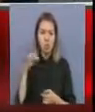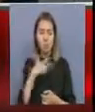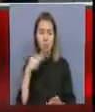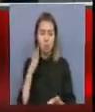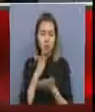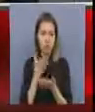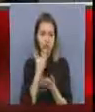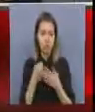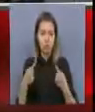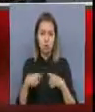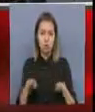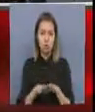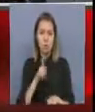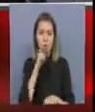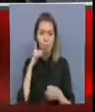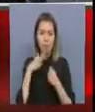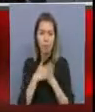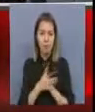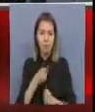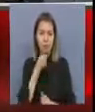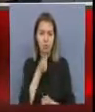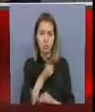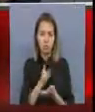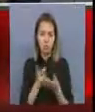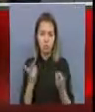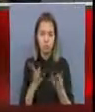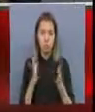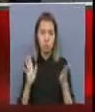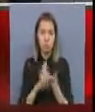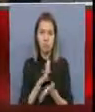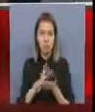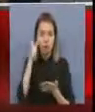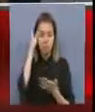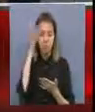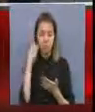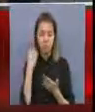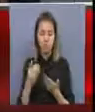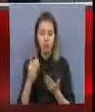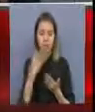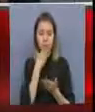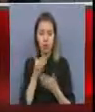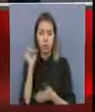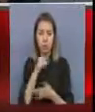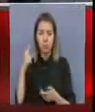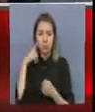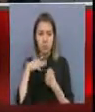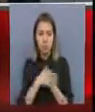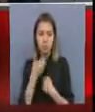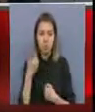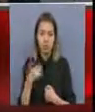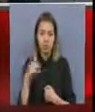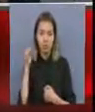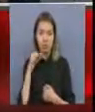шертеді. Осының бәрін жас ұрпақ біліп өсуге тиіс деген болатын. Тегінде білу тектілік, туған өлкенің терең тарихына үңіліп, оның